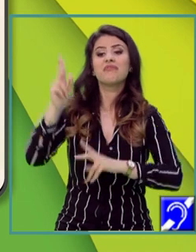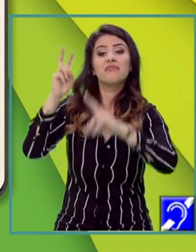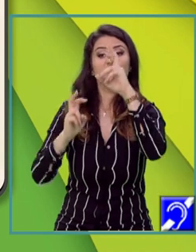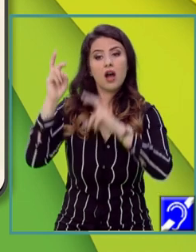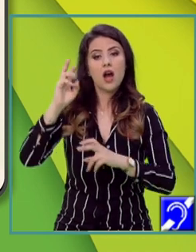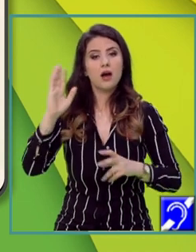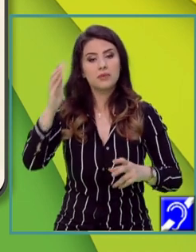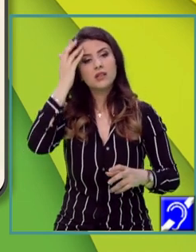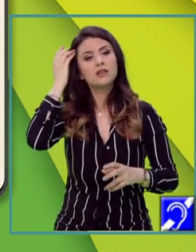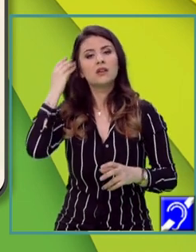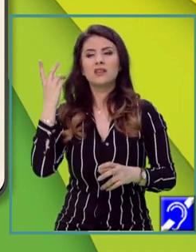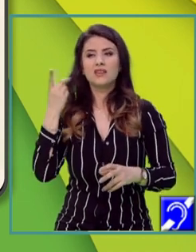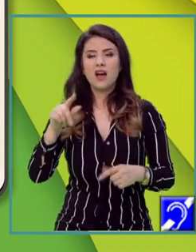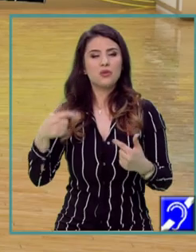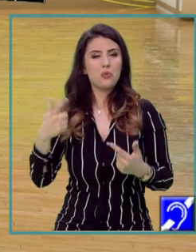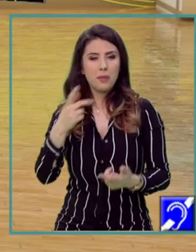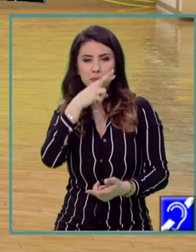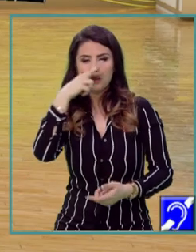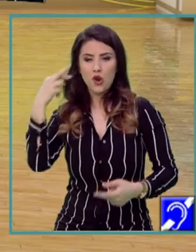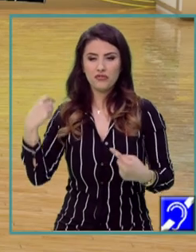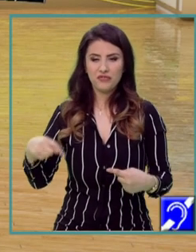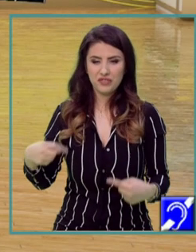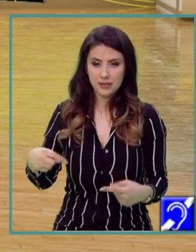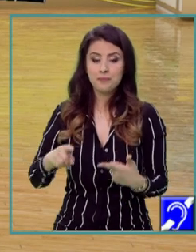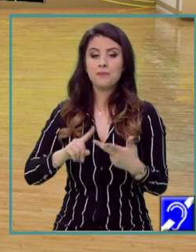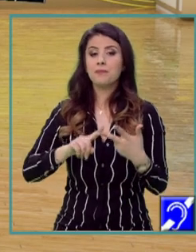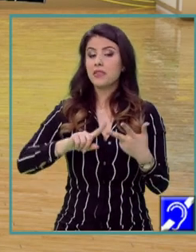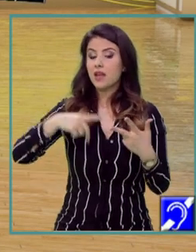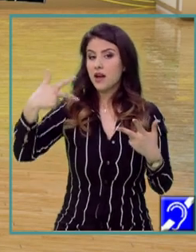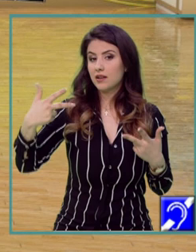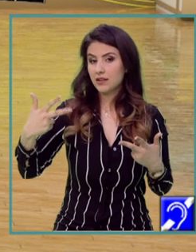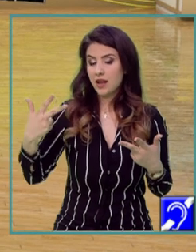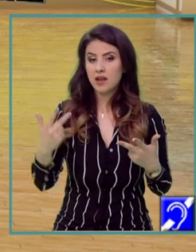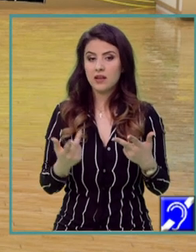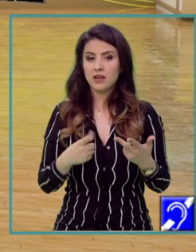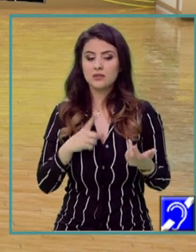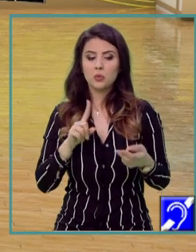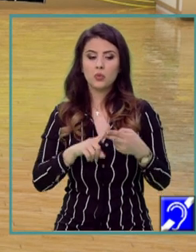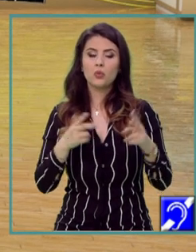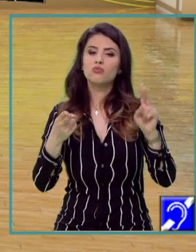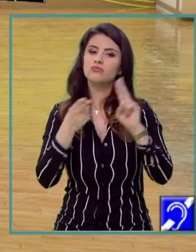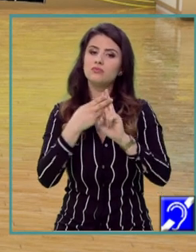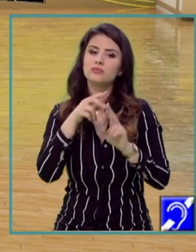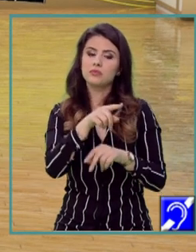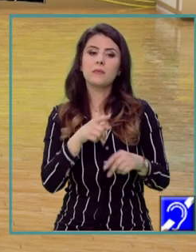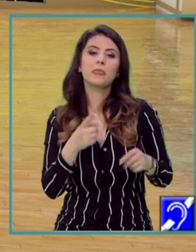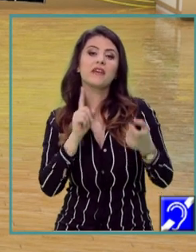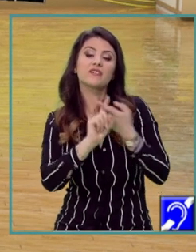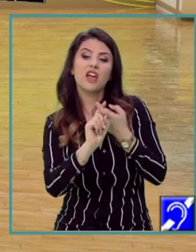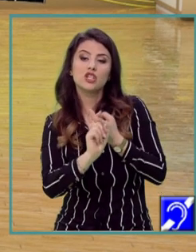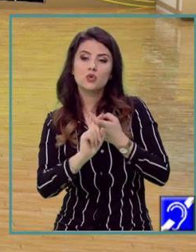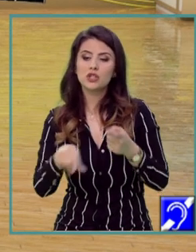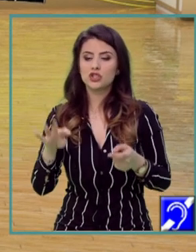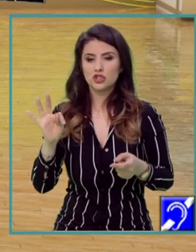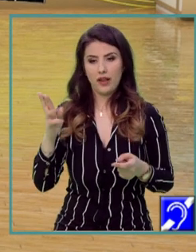însă nu se va dovedi profitabilă cea de a treia etapă întâlnirea cu Anișoara o verișoara lui Ștefan